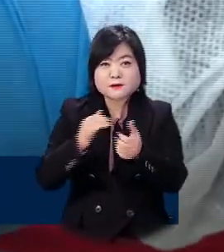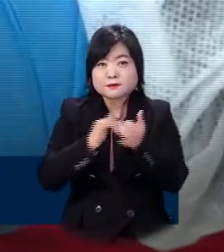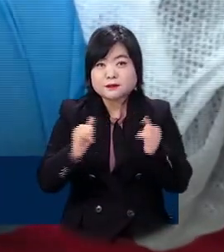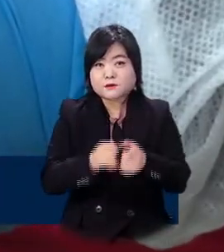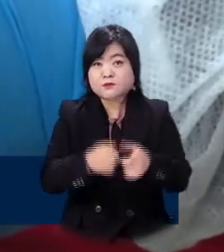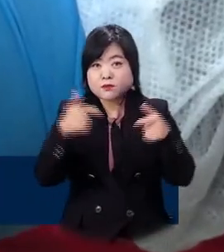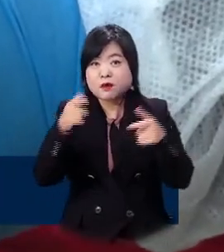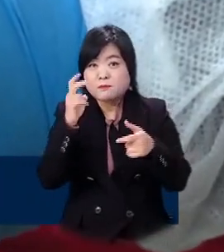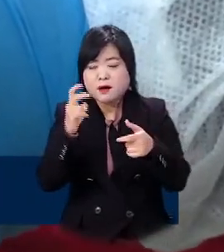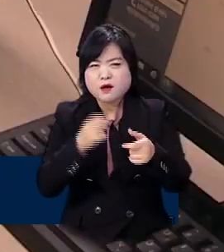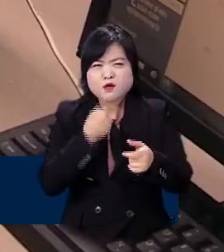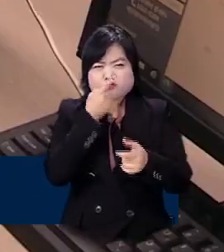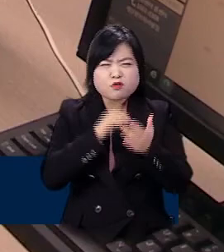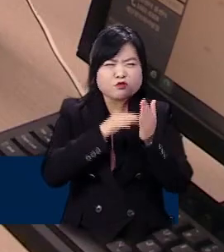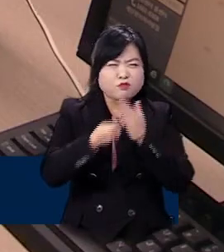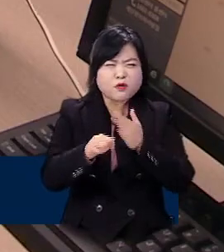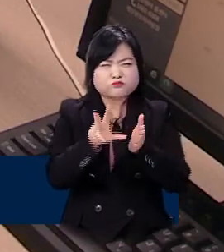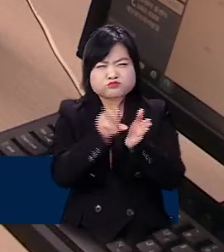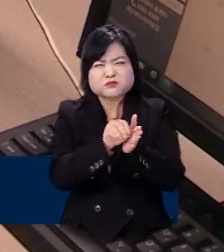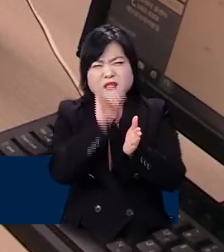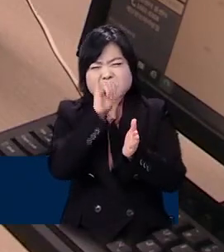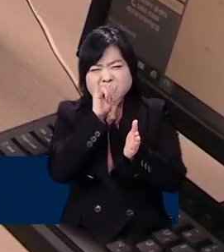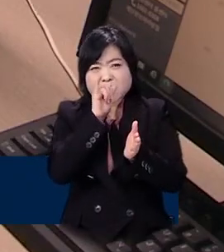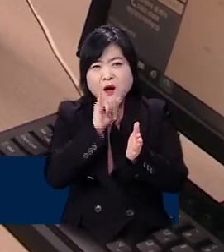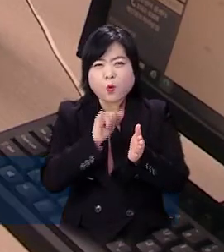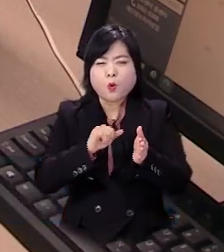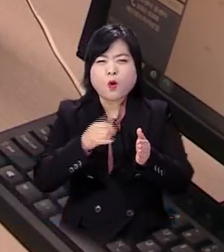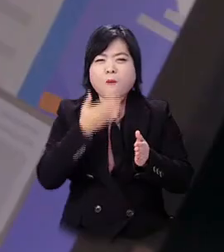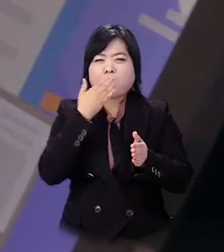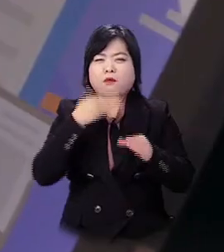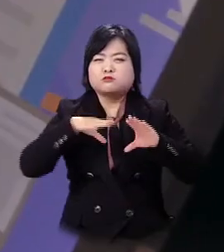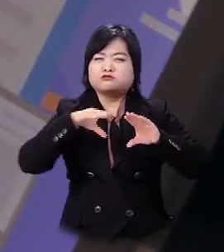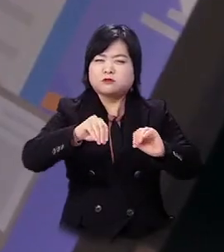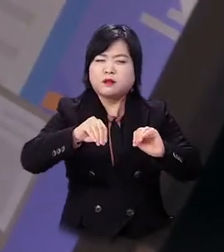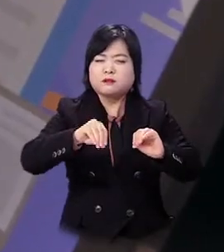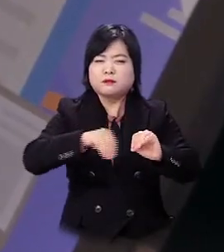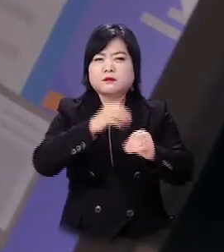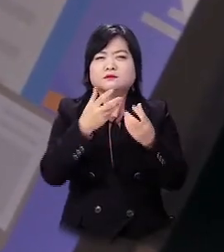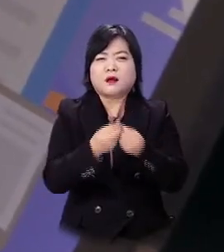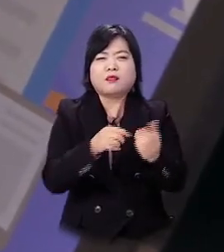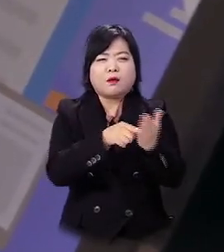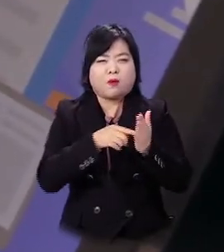전망되는데 투약 이후 이상 증세를 호소하며 복용을 중단하는 사례가 나온 만큼